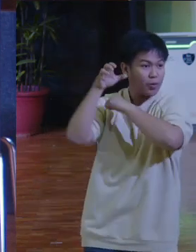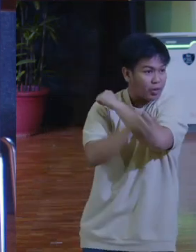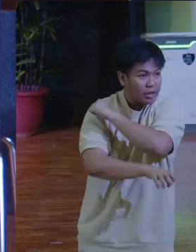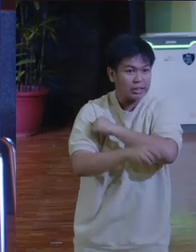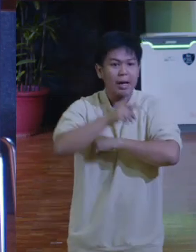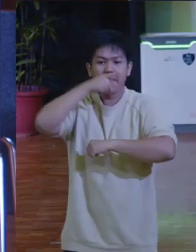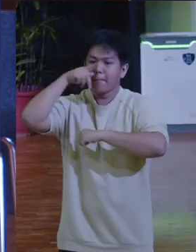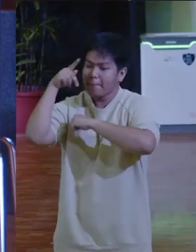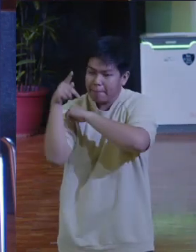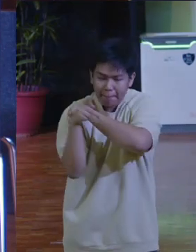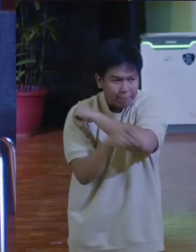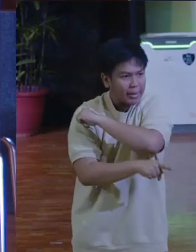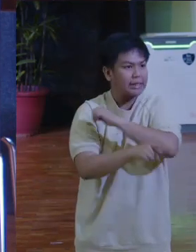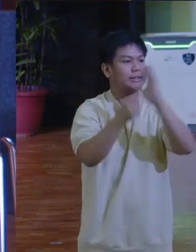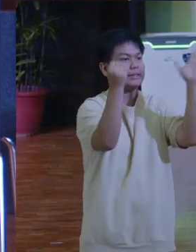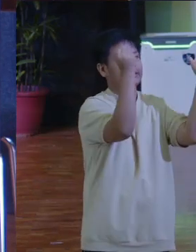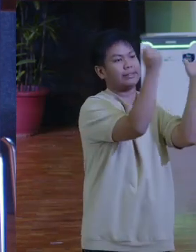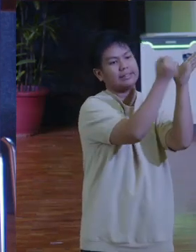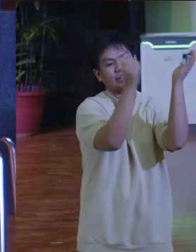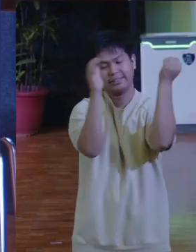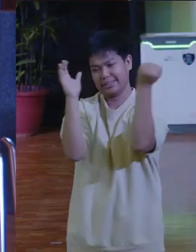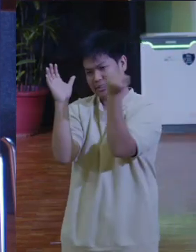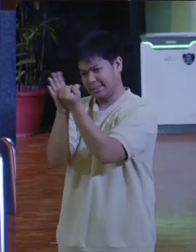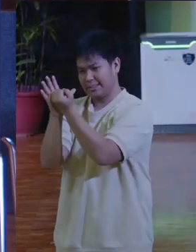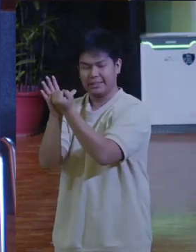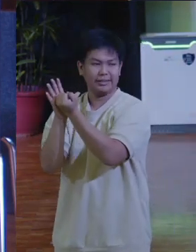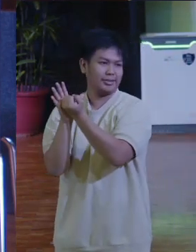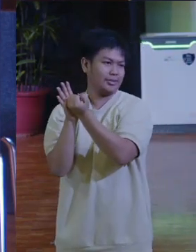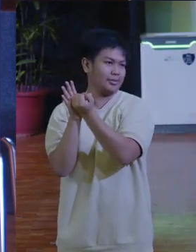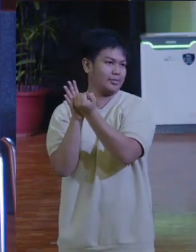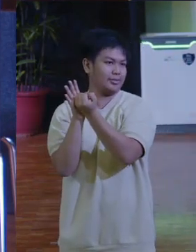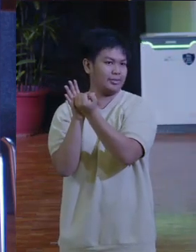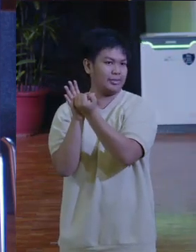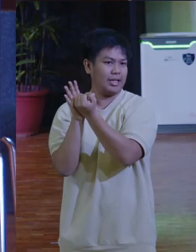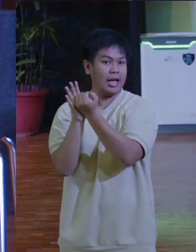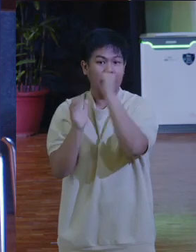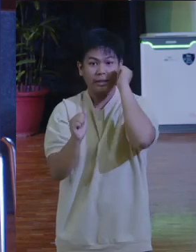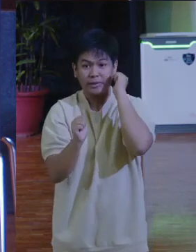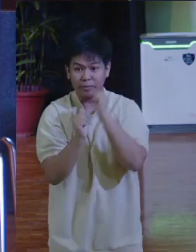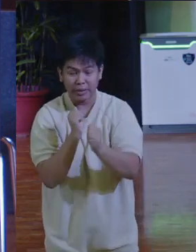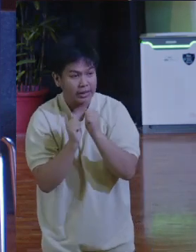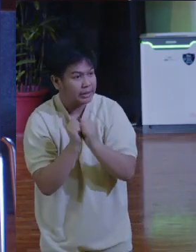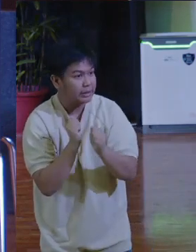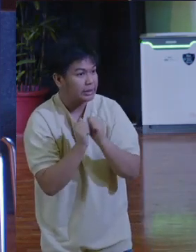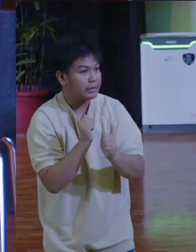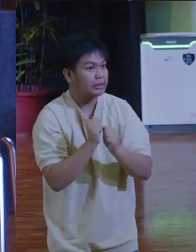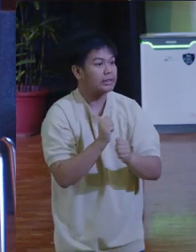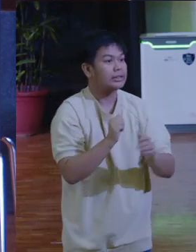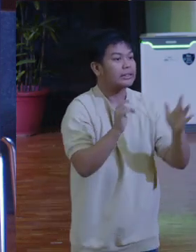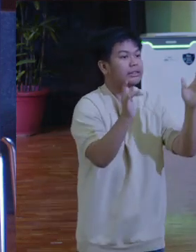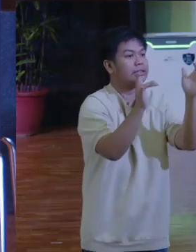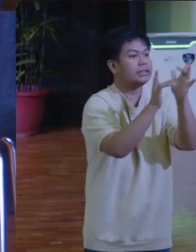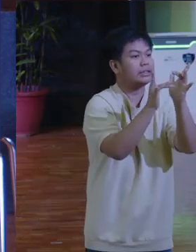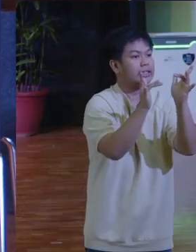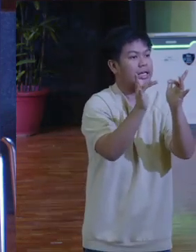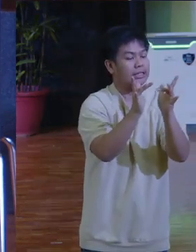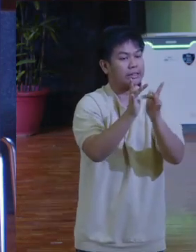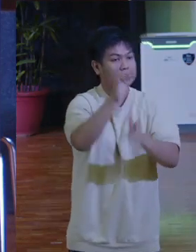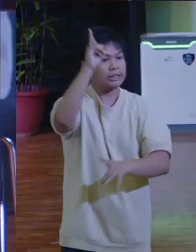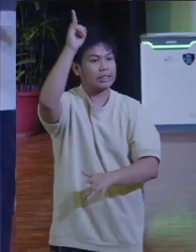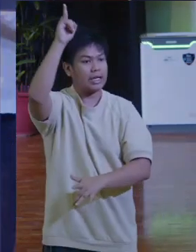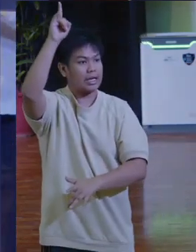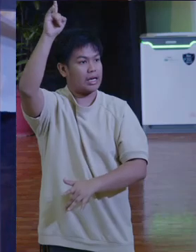everyone who is hanged on a tree. Kanyang sinalo ang day of